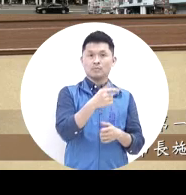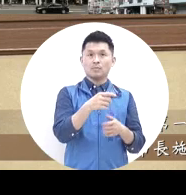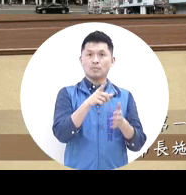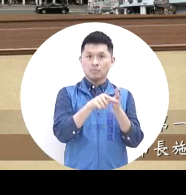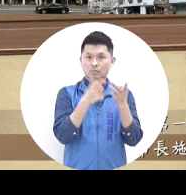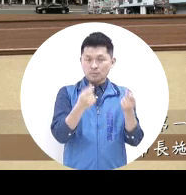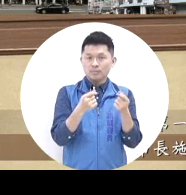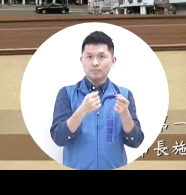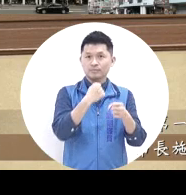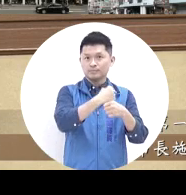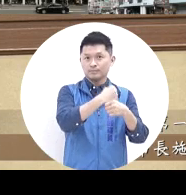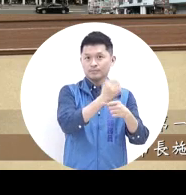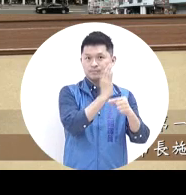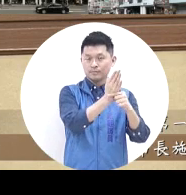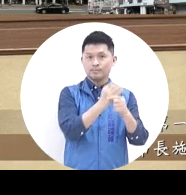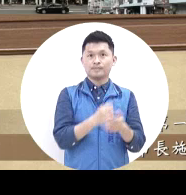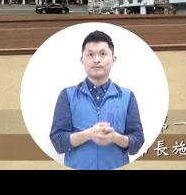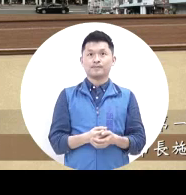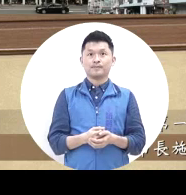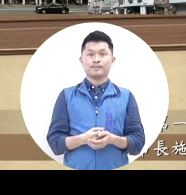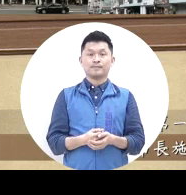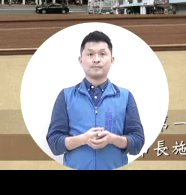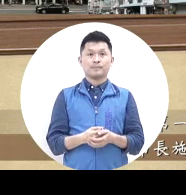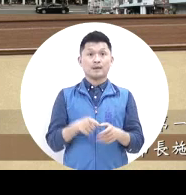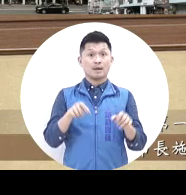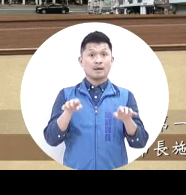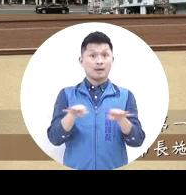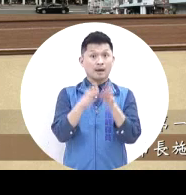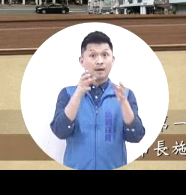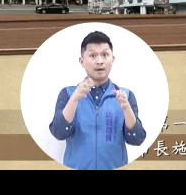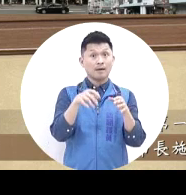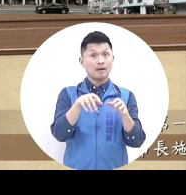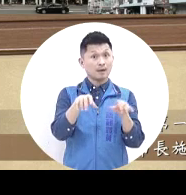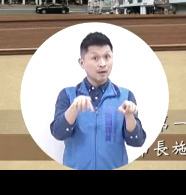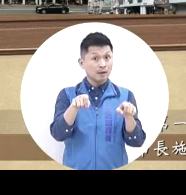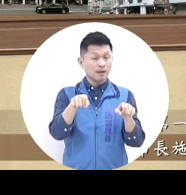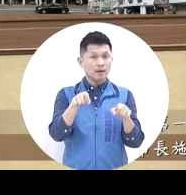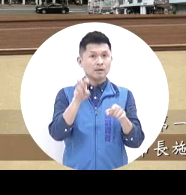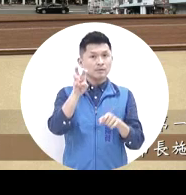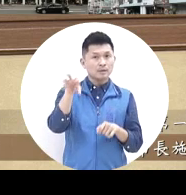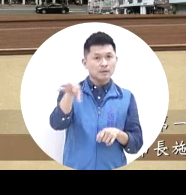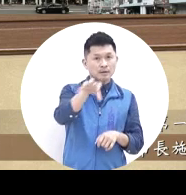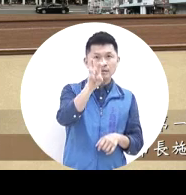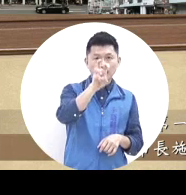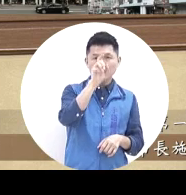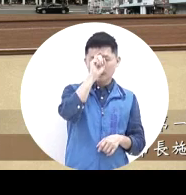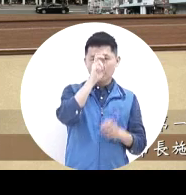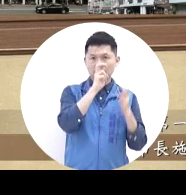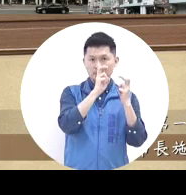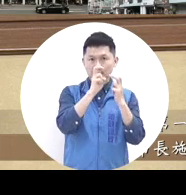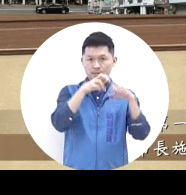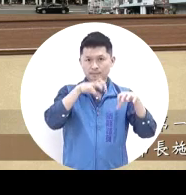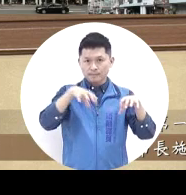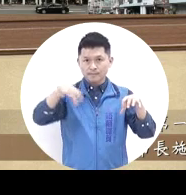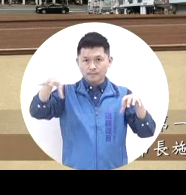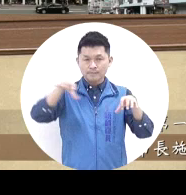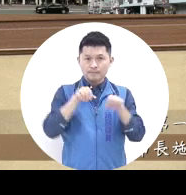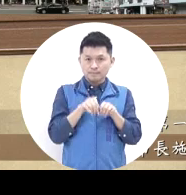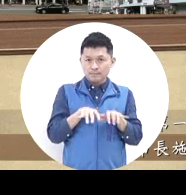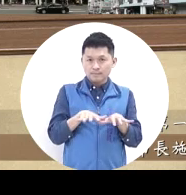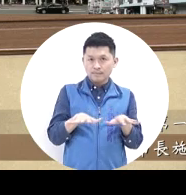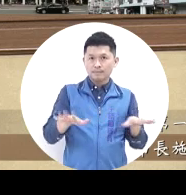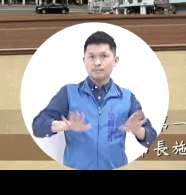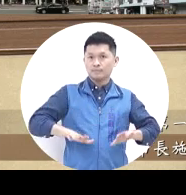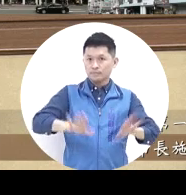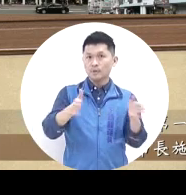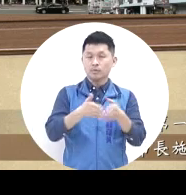目前在土开案有30个地方，希望能够带动减产站的地区发展。至于